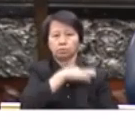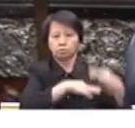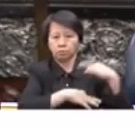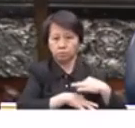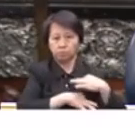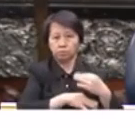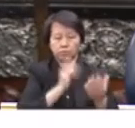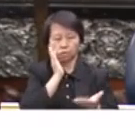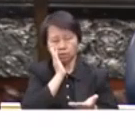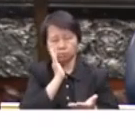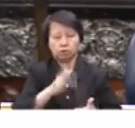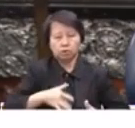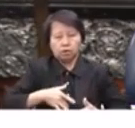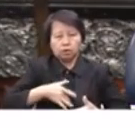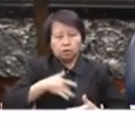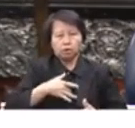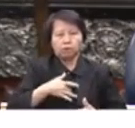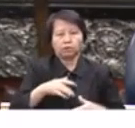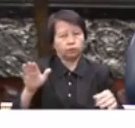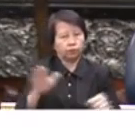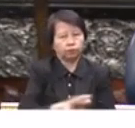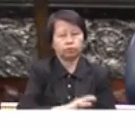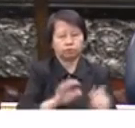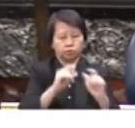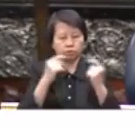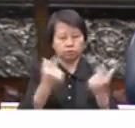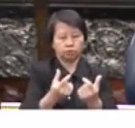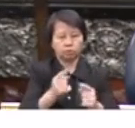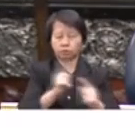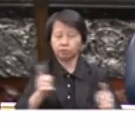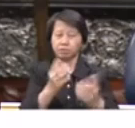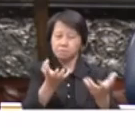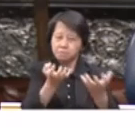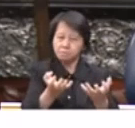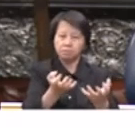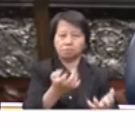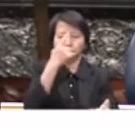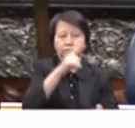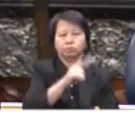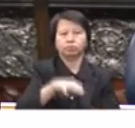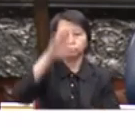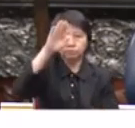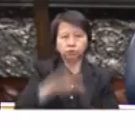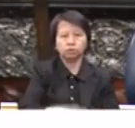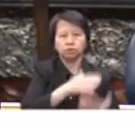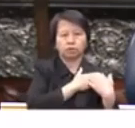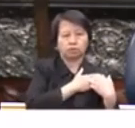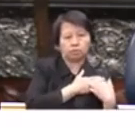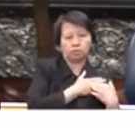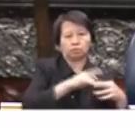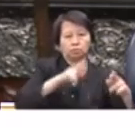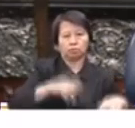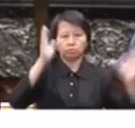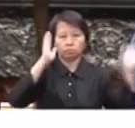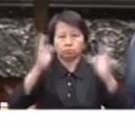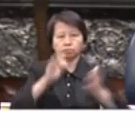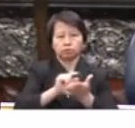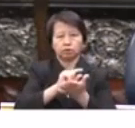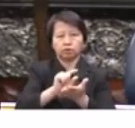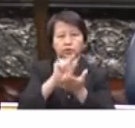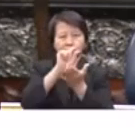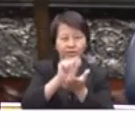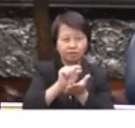Hafiz dapat dirasain sepenuhnya oleh gulungan yang paling memelukkan dan mengurangkan beban terendah